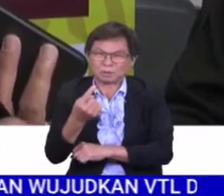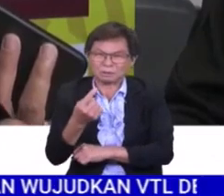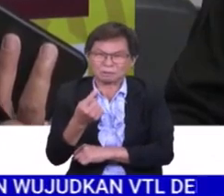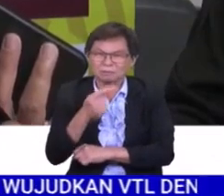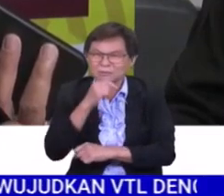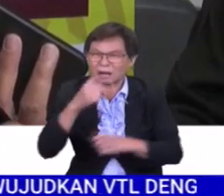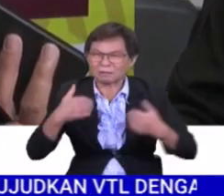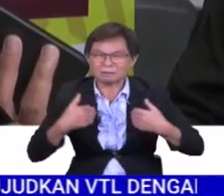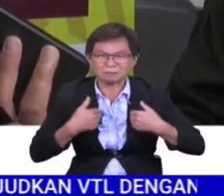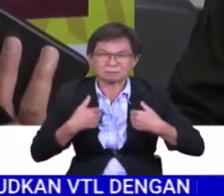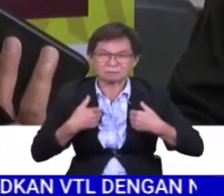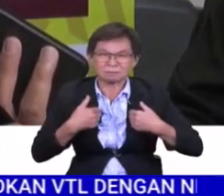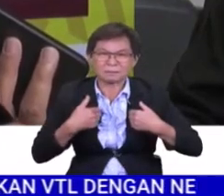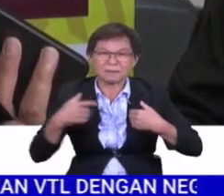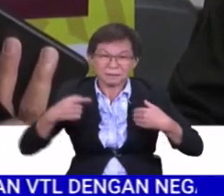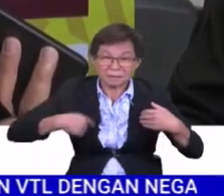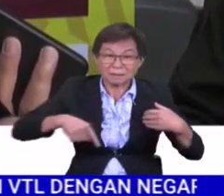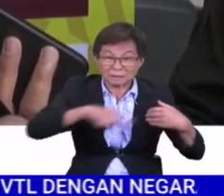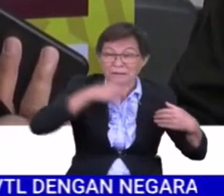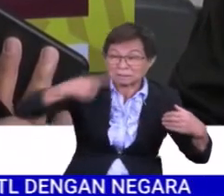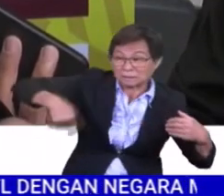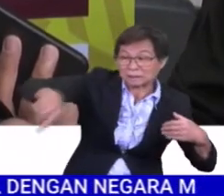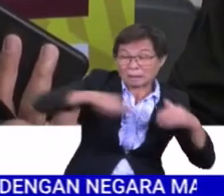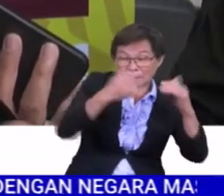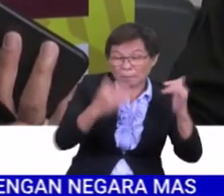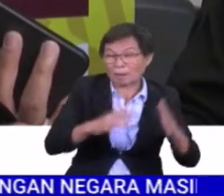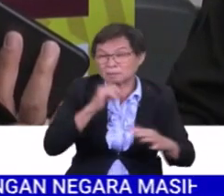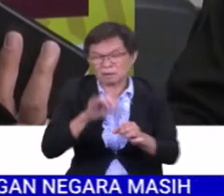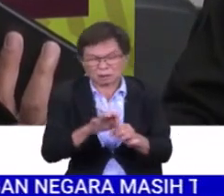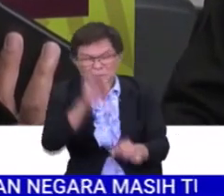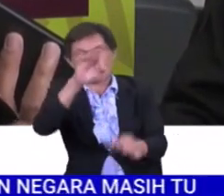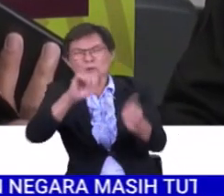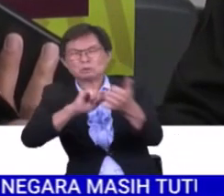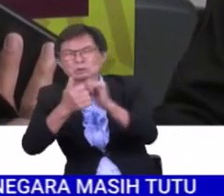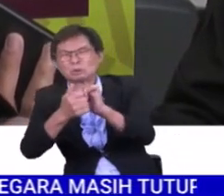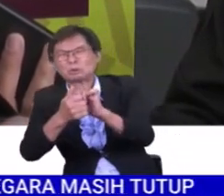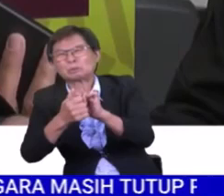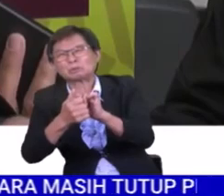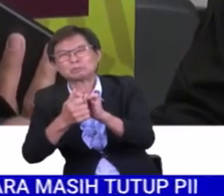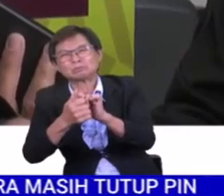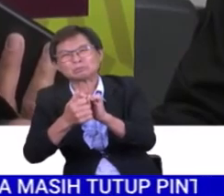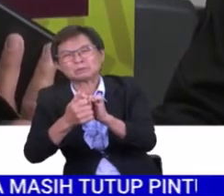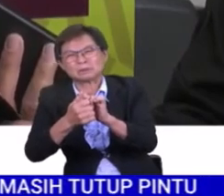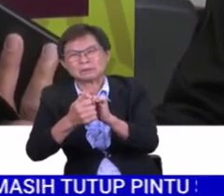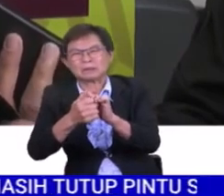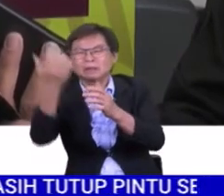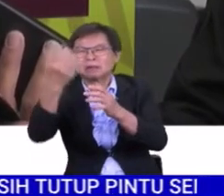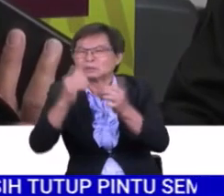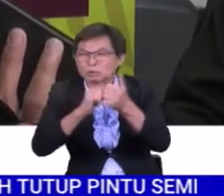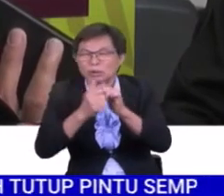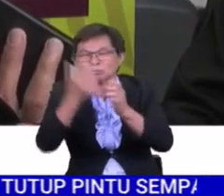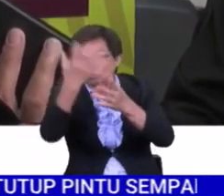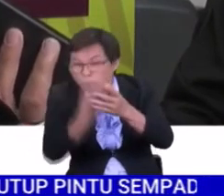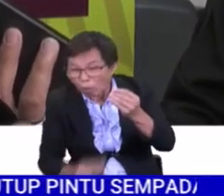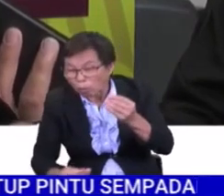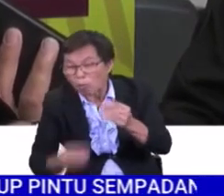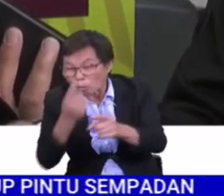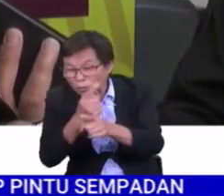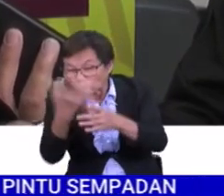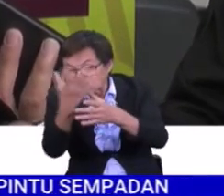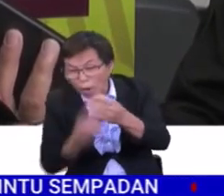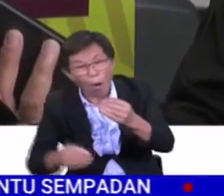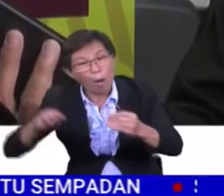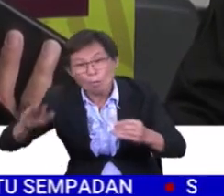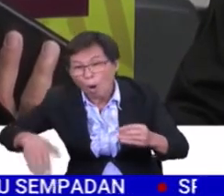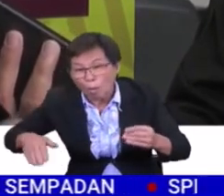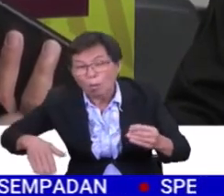tak ada dapat satu, orang kata, semangat kesukanan yang betul diterapkan. Sekarang ni bila datang